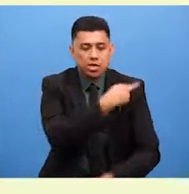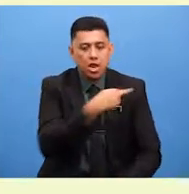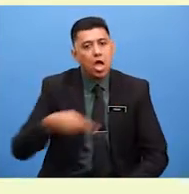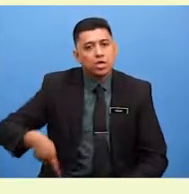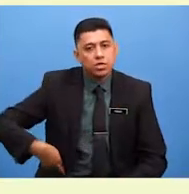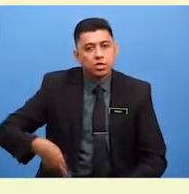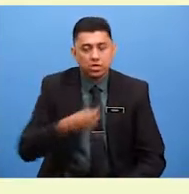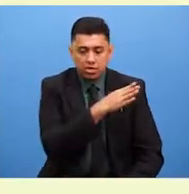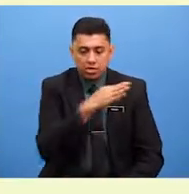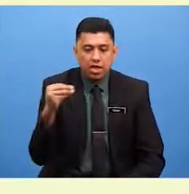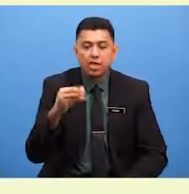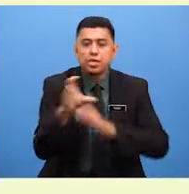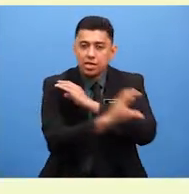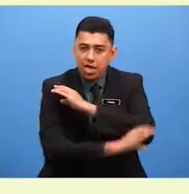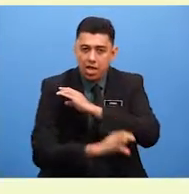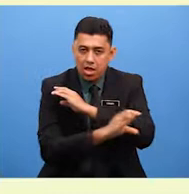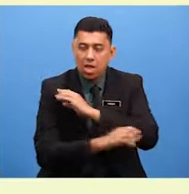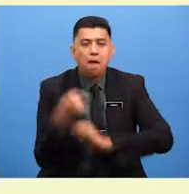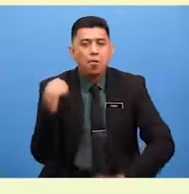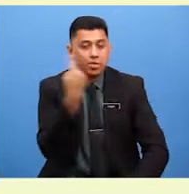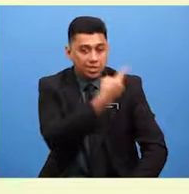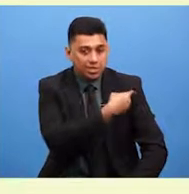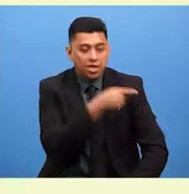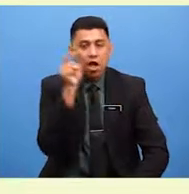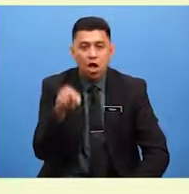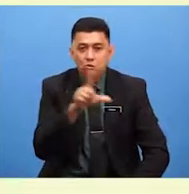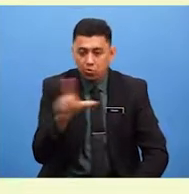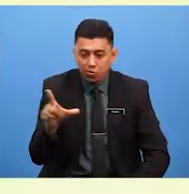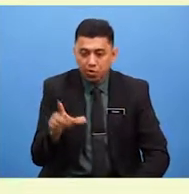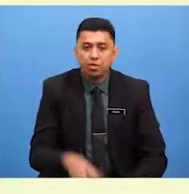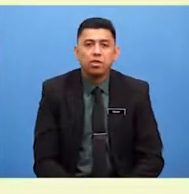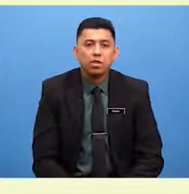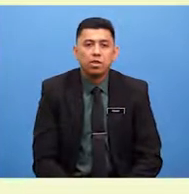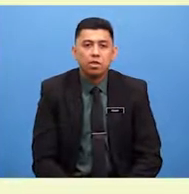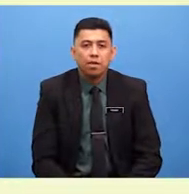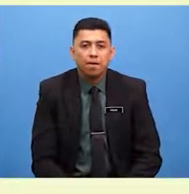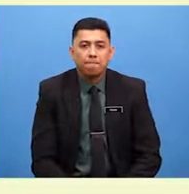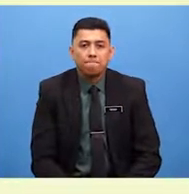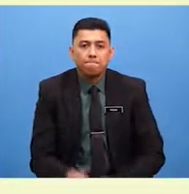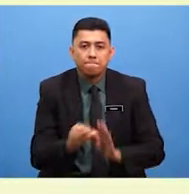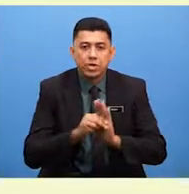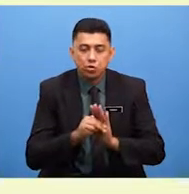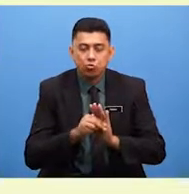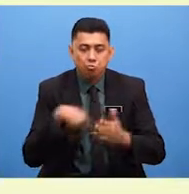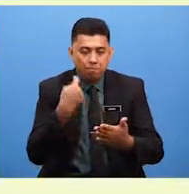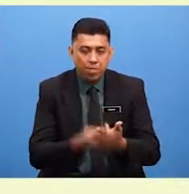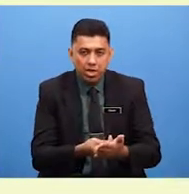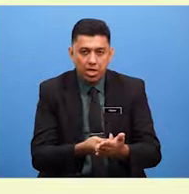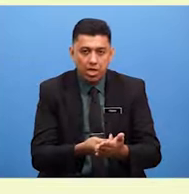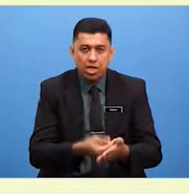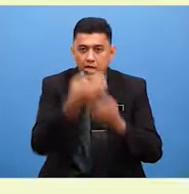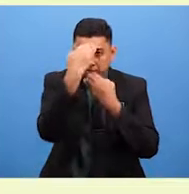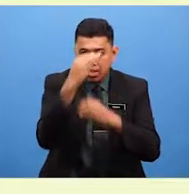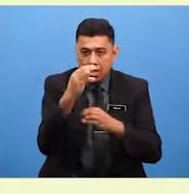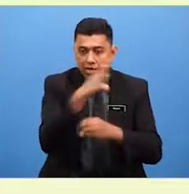raja dan negara. Kita haruslah menumpahkan taat dan setia kepada